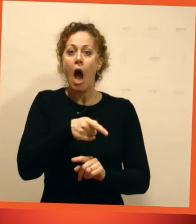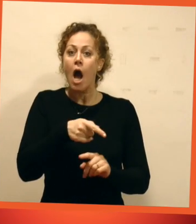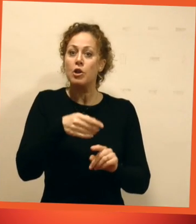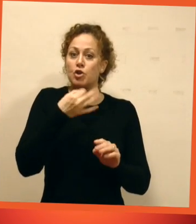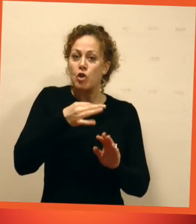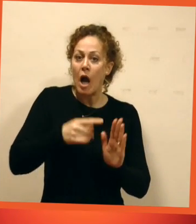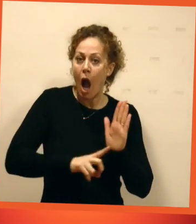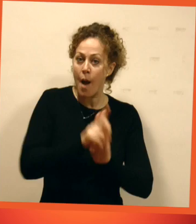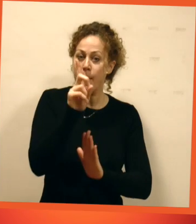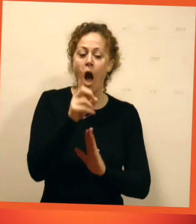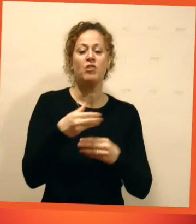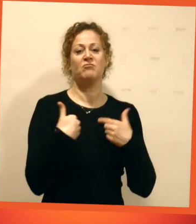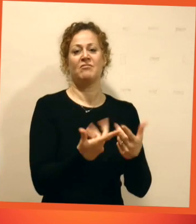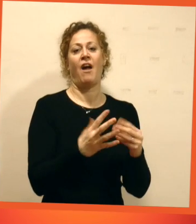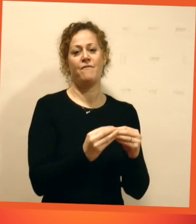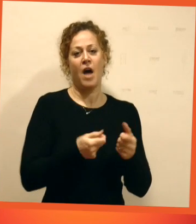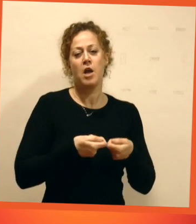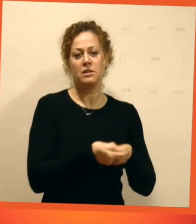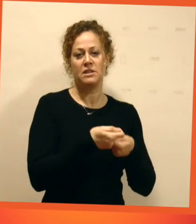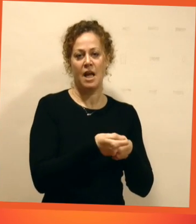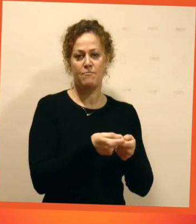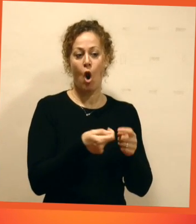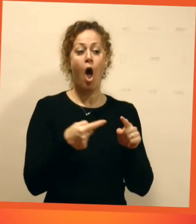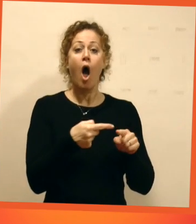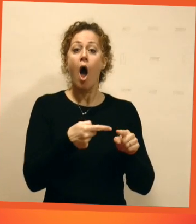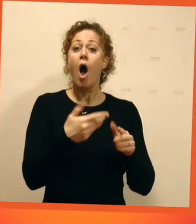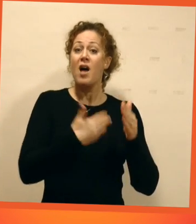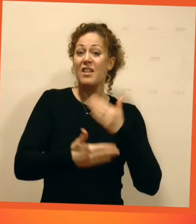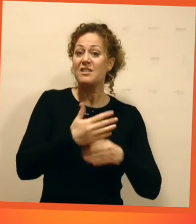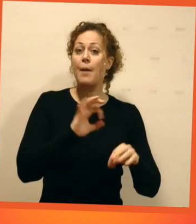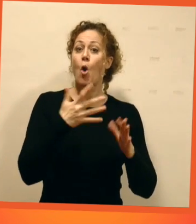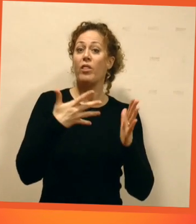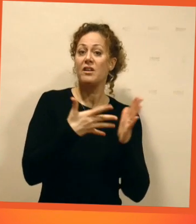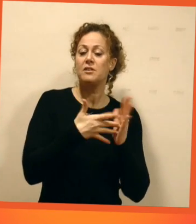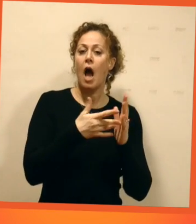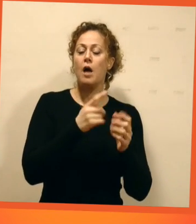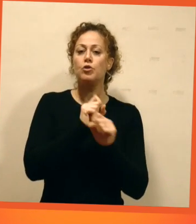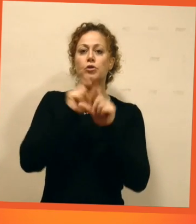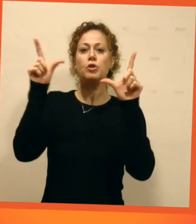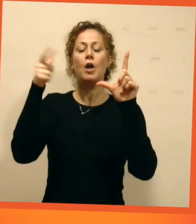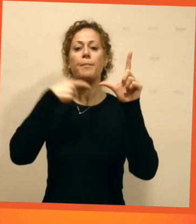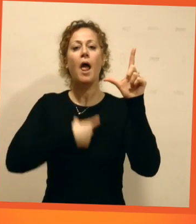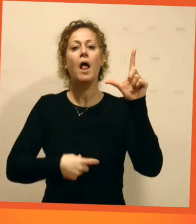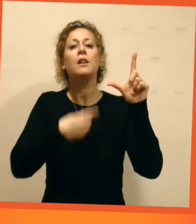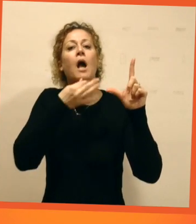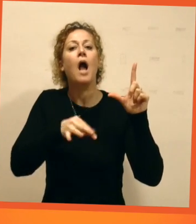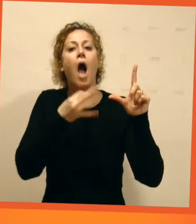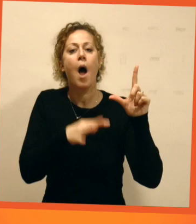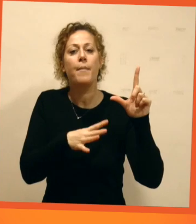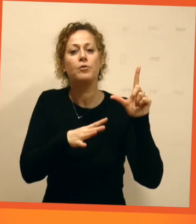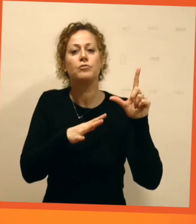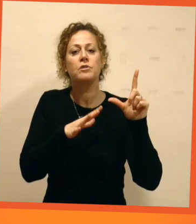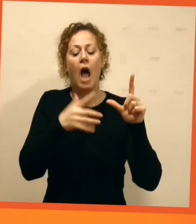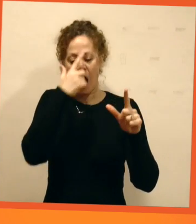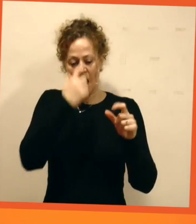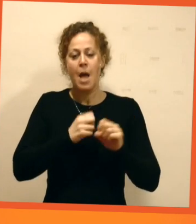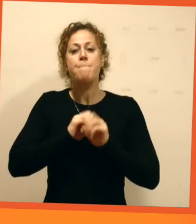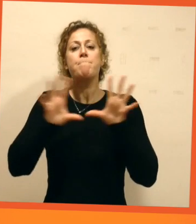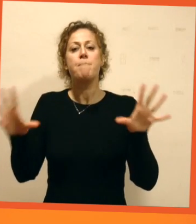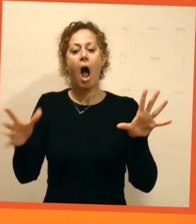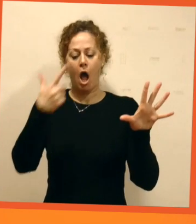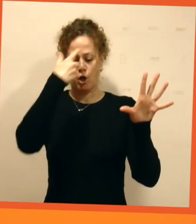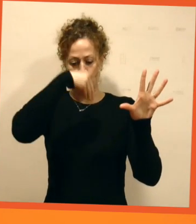si sorprende delle sue possibilità e gli altri: ma guarda Giovannino, non credevo che potesse fare questo. E questo cambia le immagini di